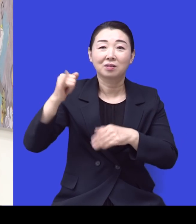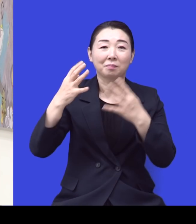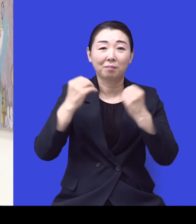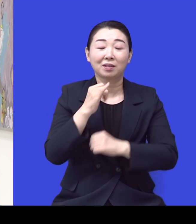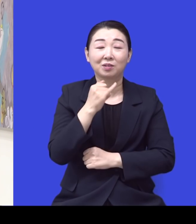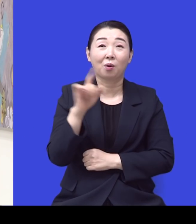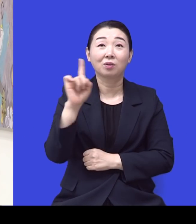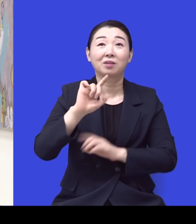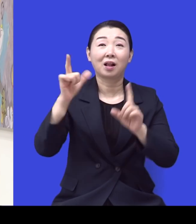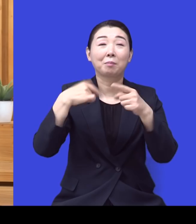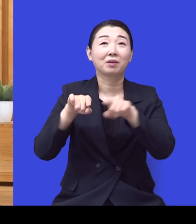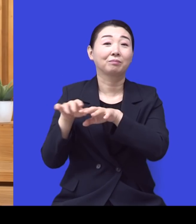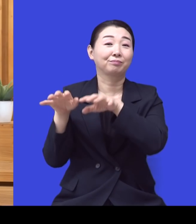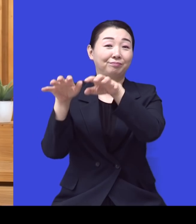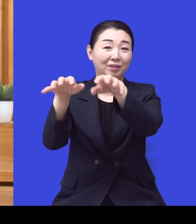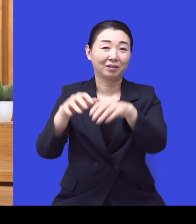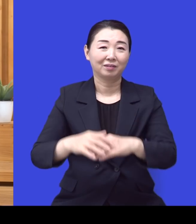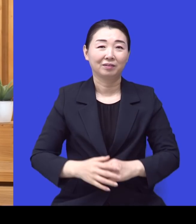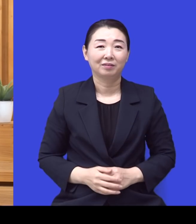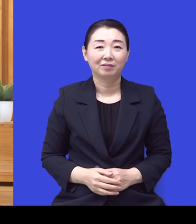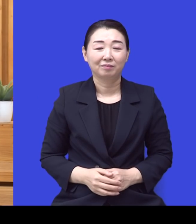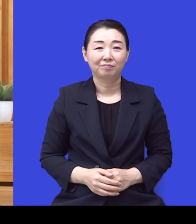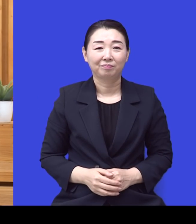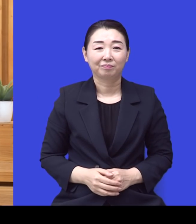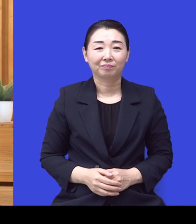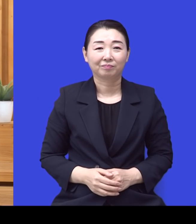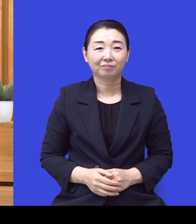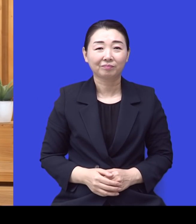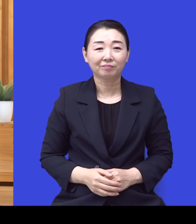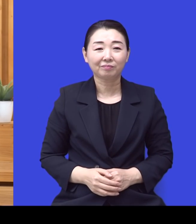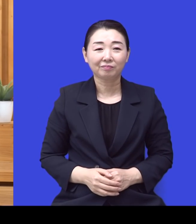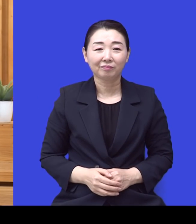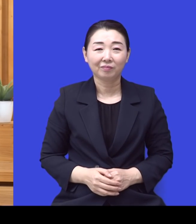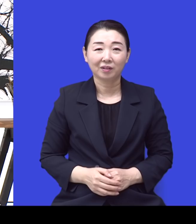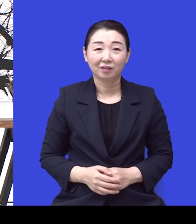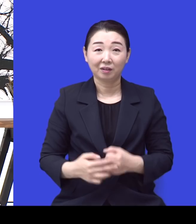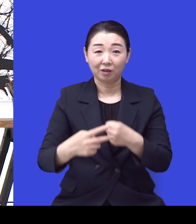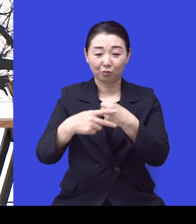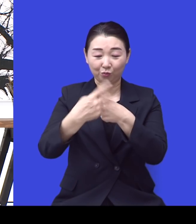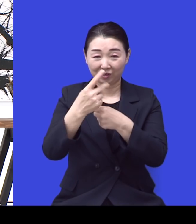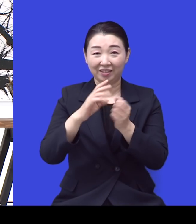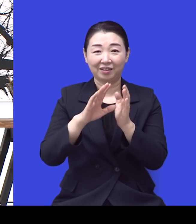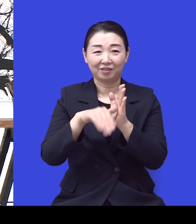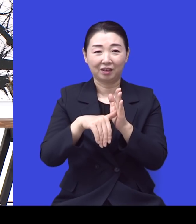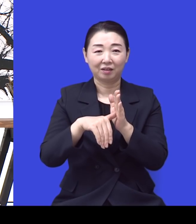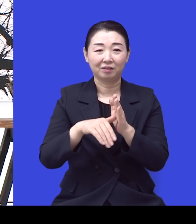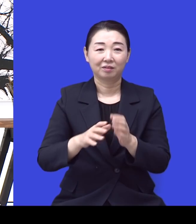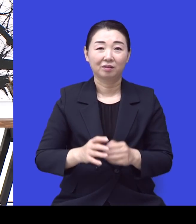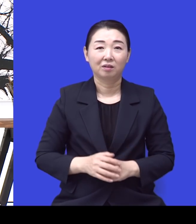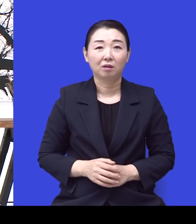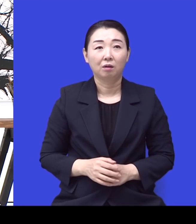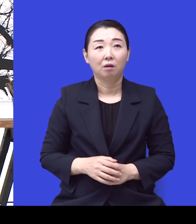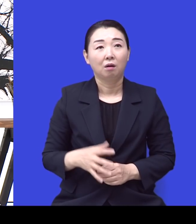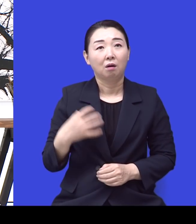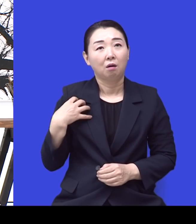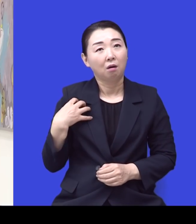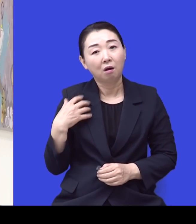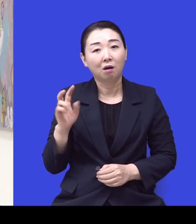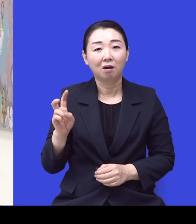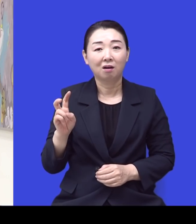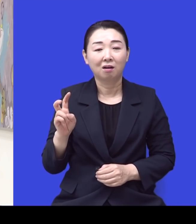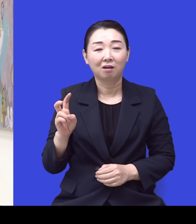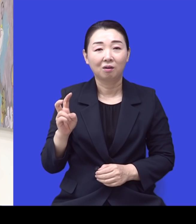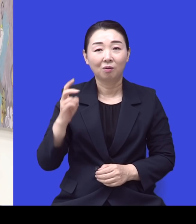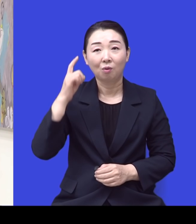글로 가시더라고요. 형이 뒤에서 밀고 예. 제가 그때 초등학교 2학년 때였는데 예. 너무 감당이 안 되셨을 것 같아요. 네, 그래서 예.